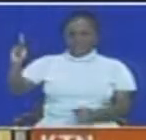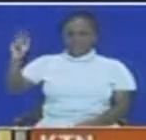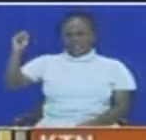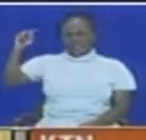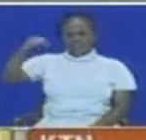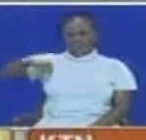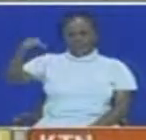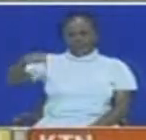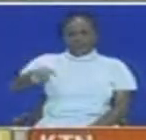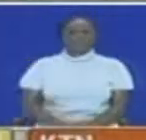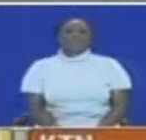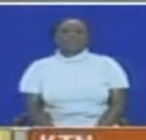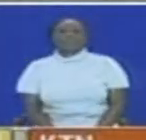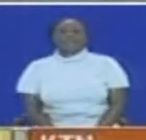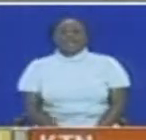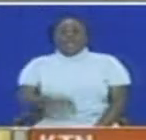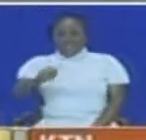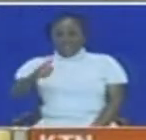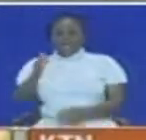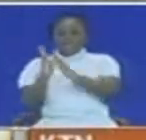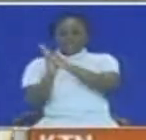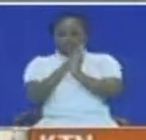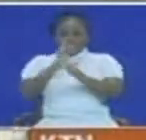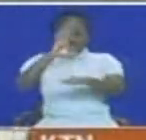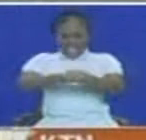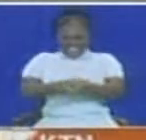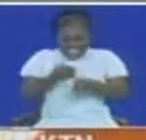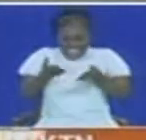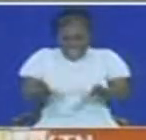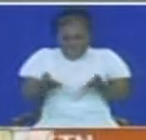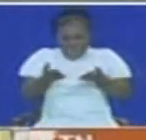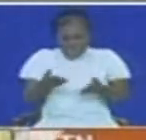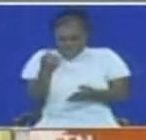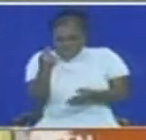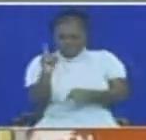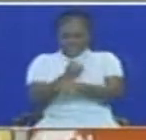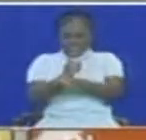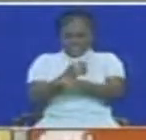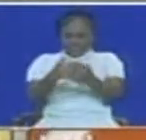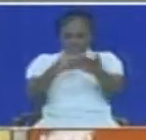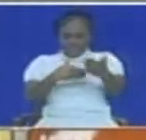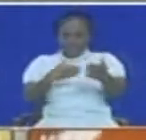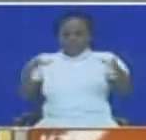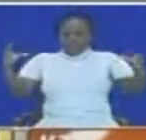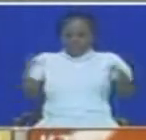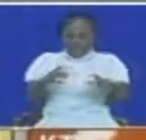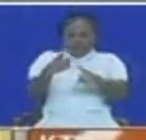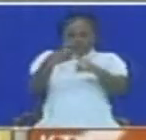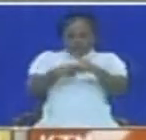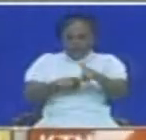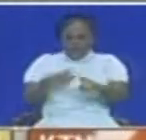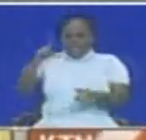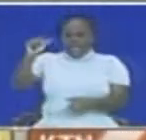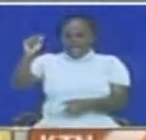Leo. Katika taarifa nyingine ambazo tumezipokea dakika chache tu mtazamaji, ni kuwa wenyeji kutoka eneo la